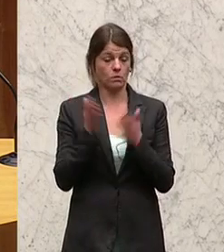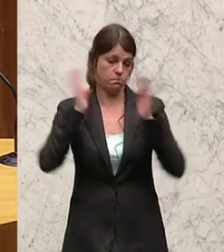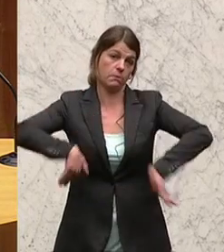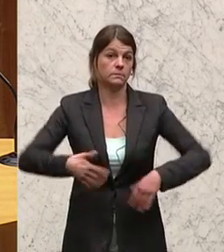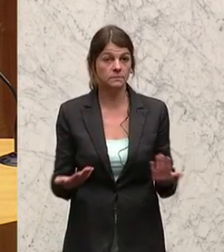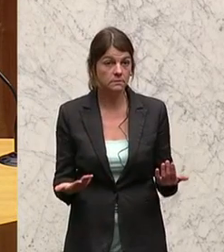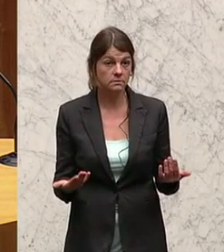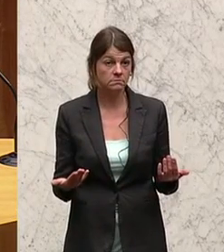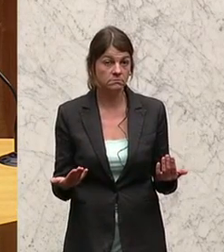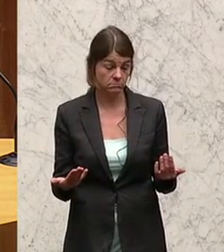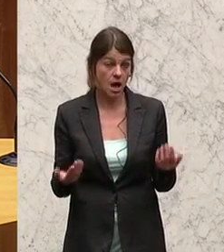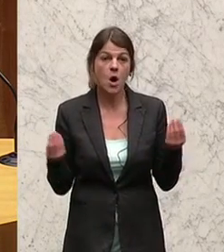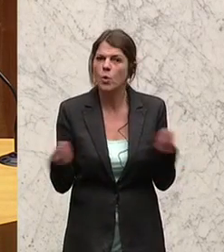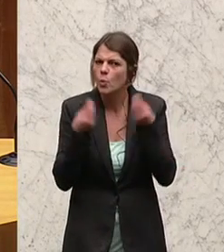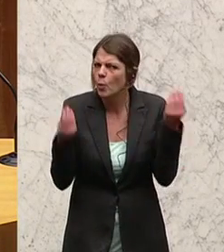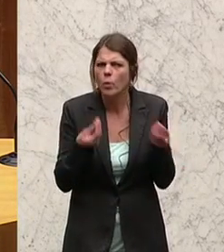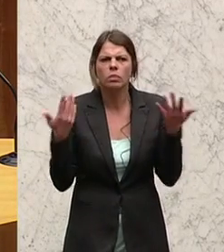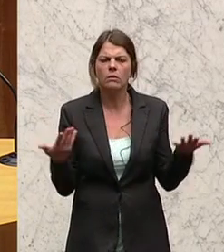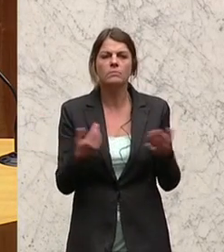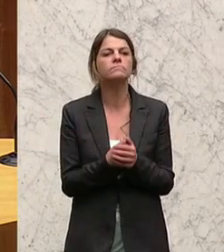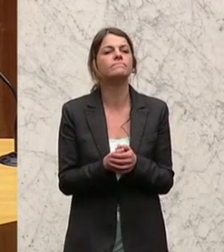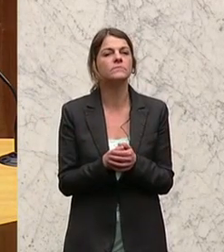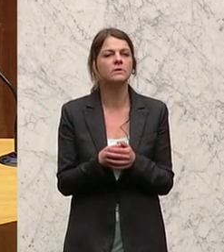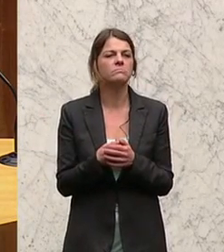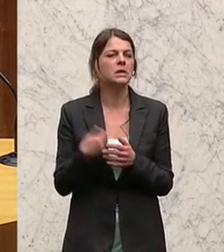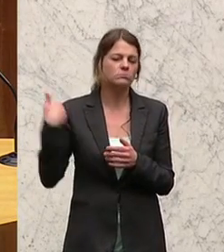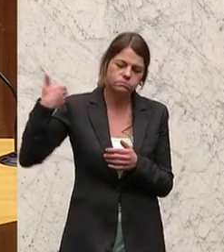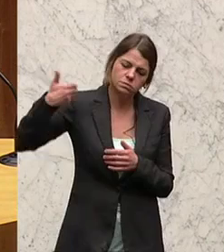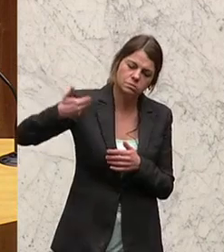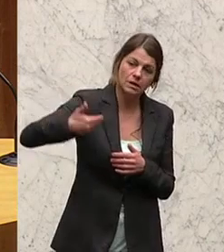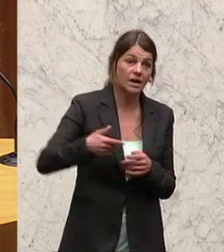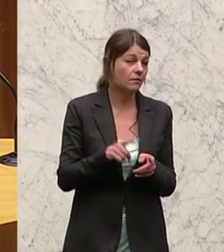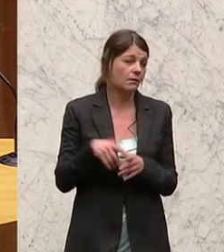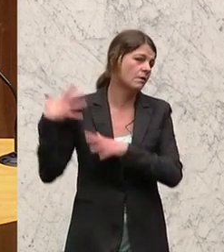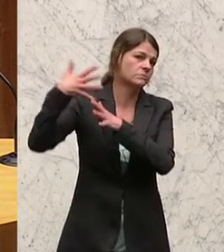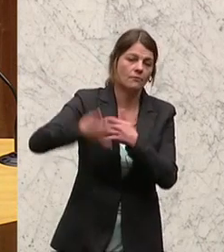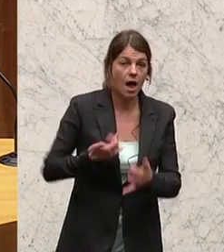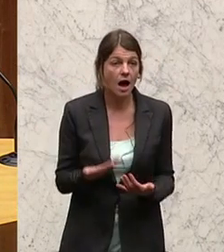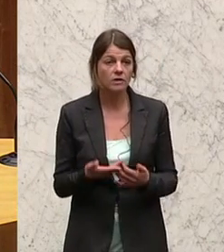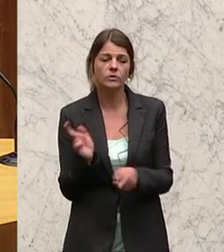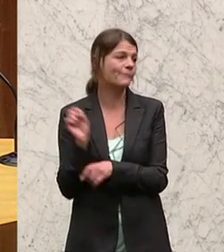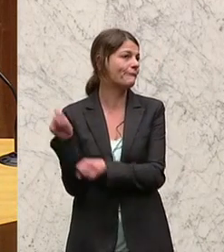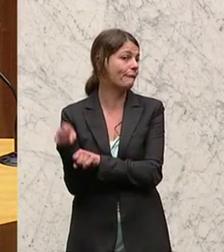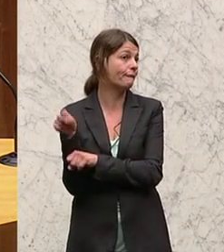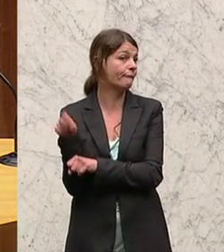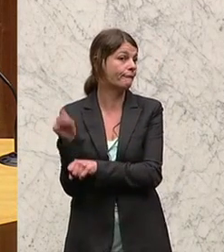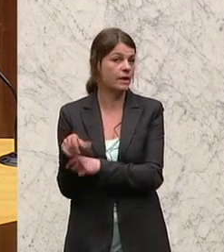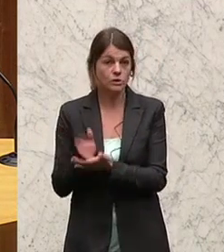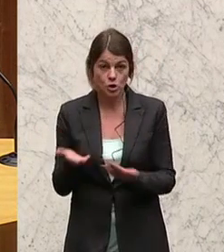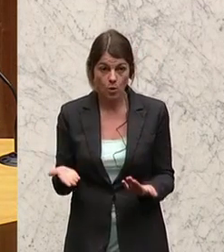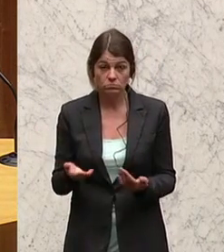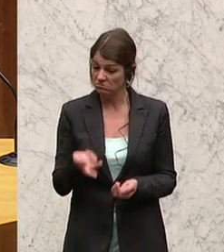gestanden. Grund dafür ein jahrelanges, geradezu jahrzehntelanges Ignorieren